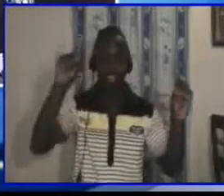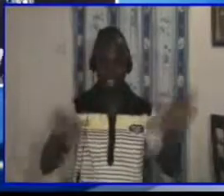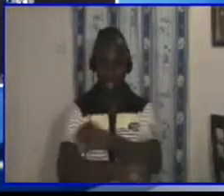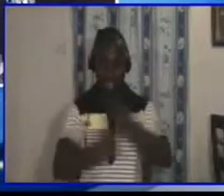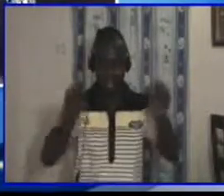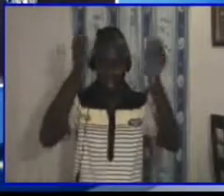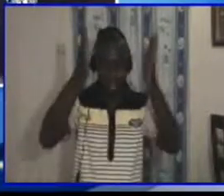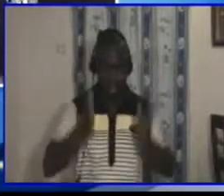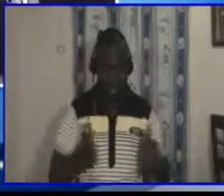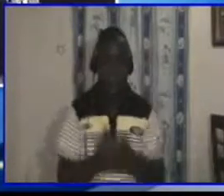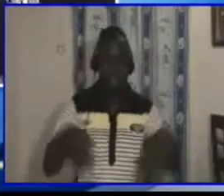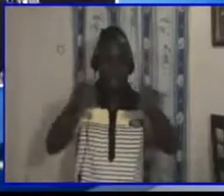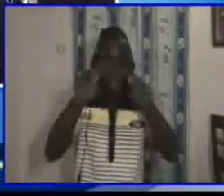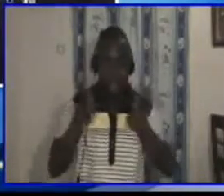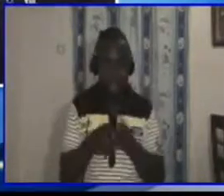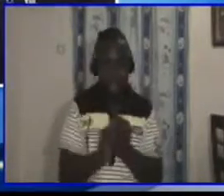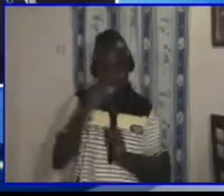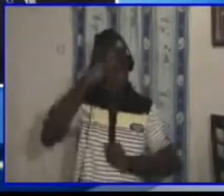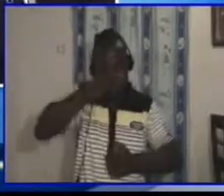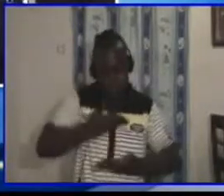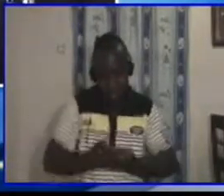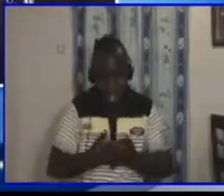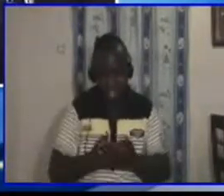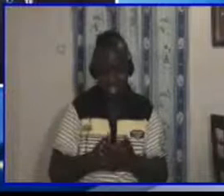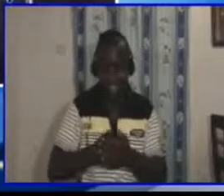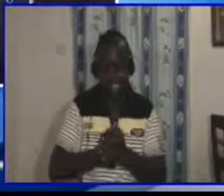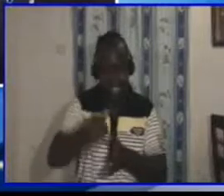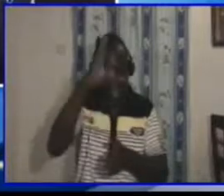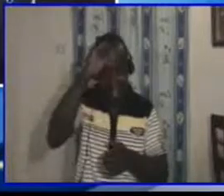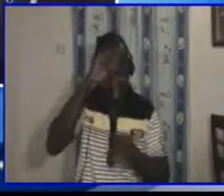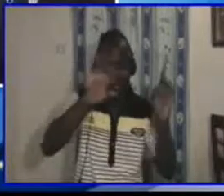come figlio di dio egli è il salvatore